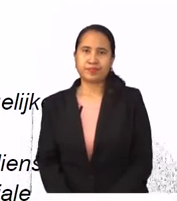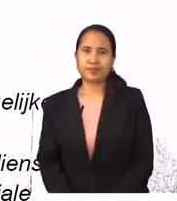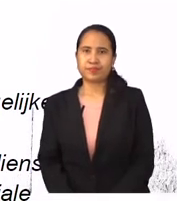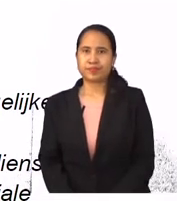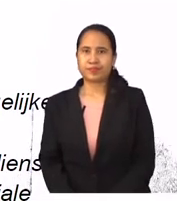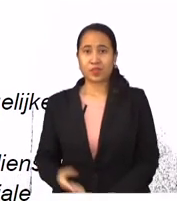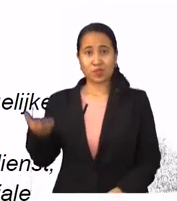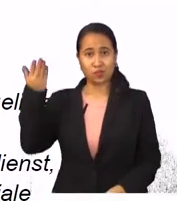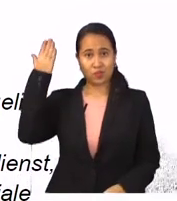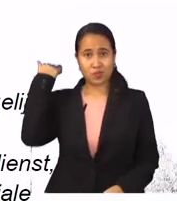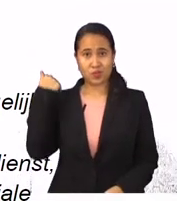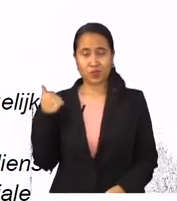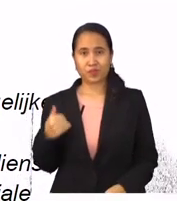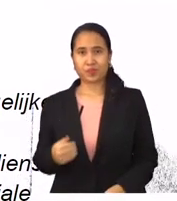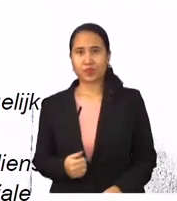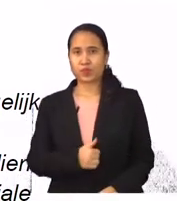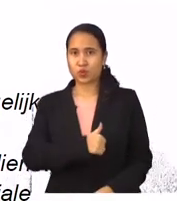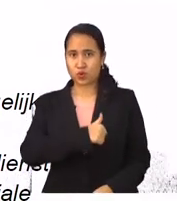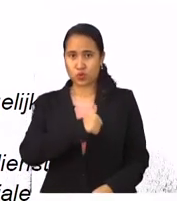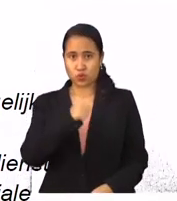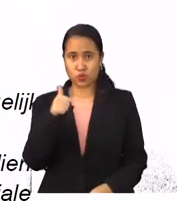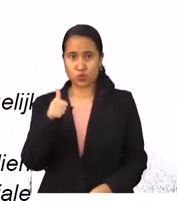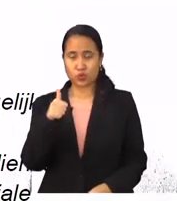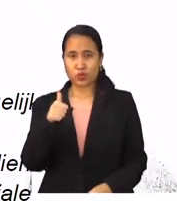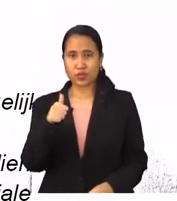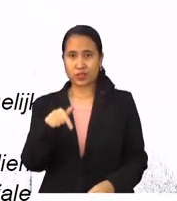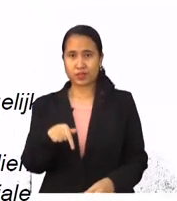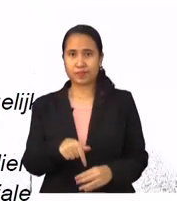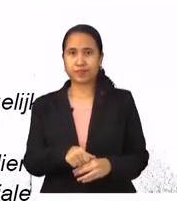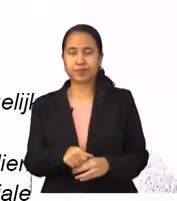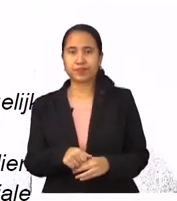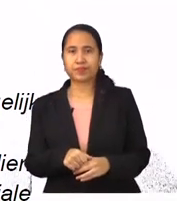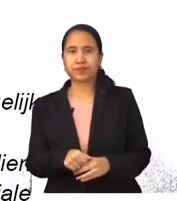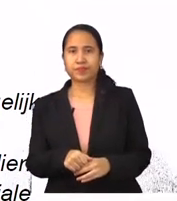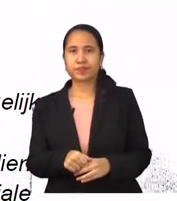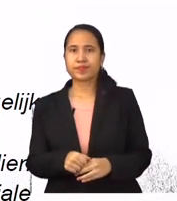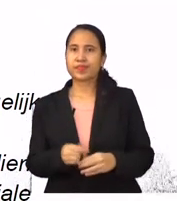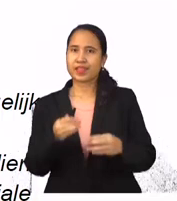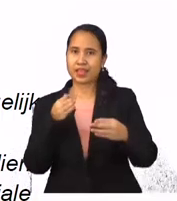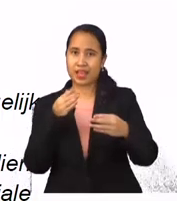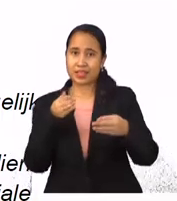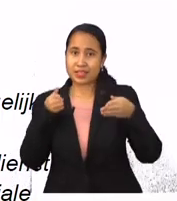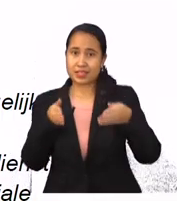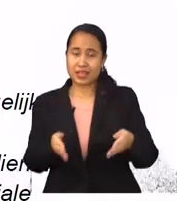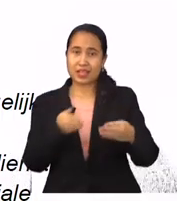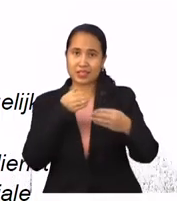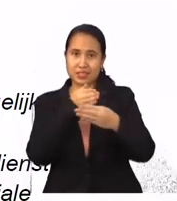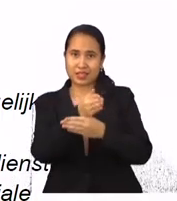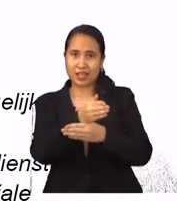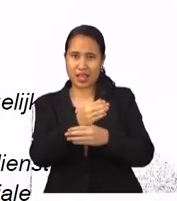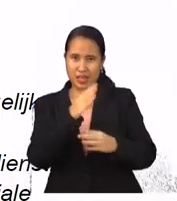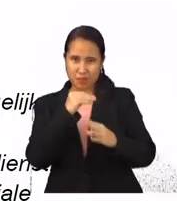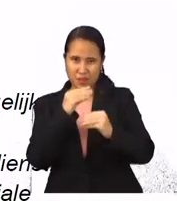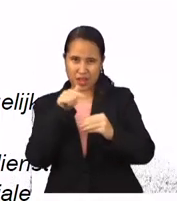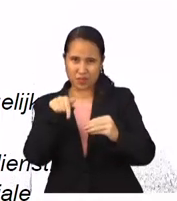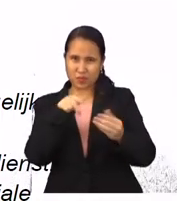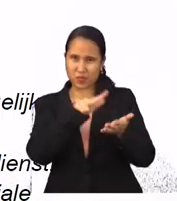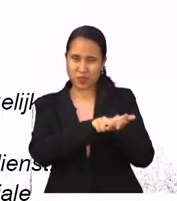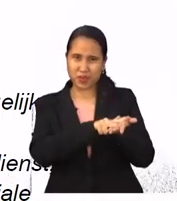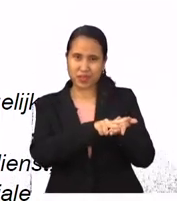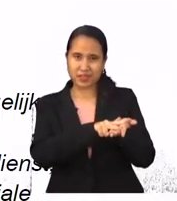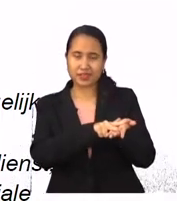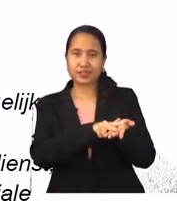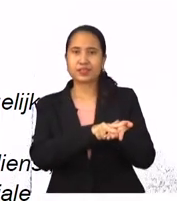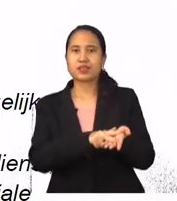Het voorgaande rechtvaardigt eveneens de bevinding van het Hof dat het staatsrechtelijk verbod op inmenging in artikel 131 lid